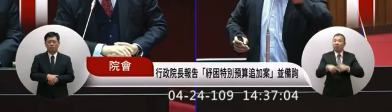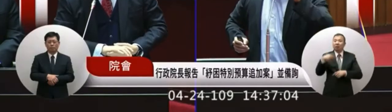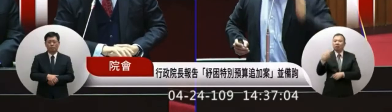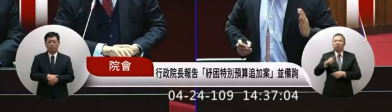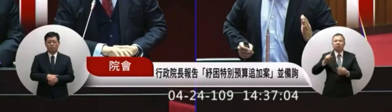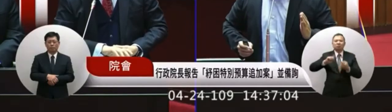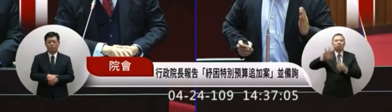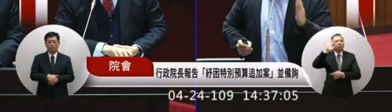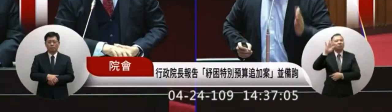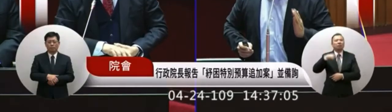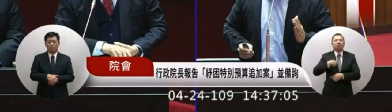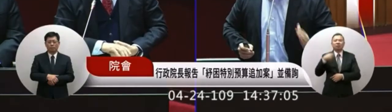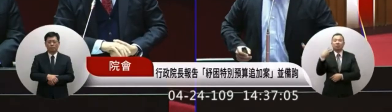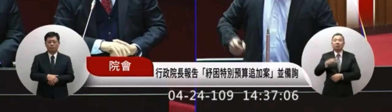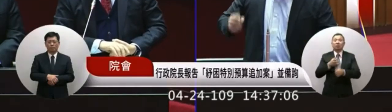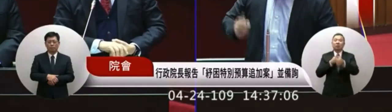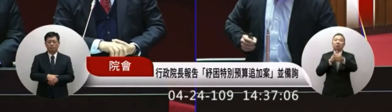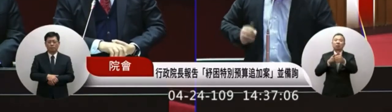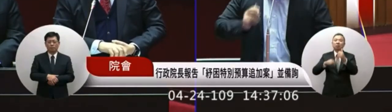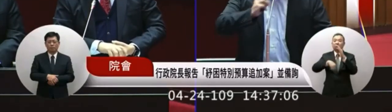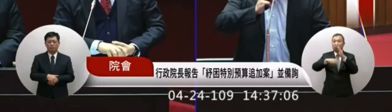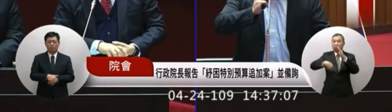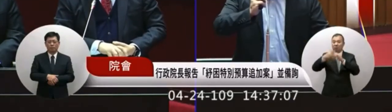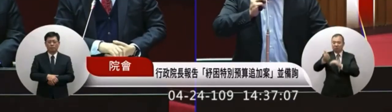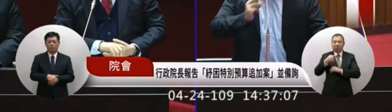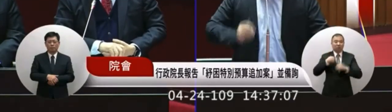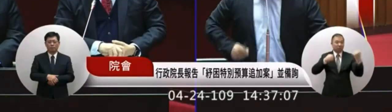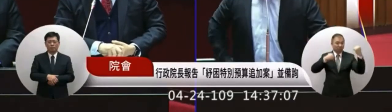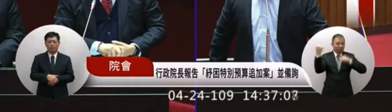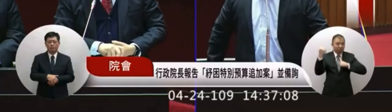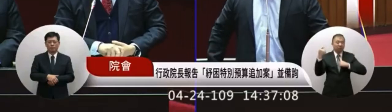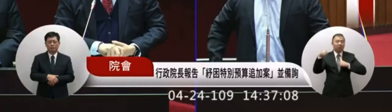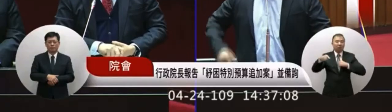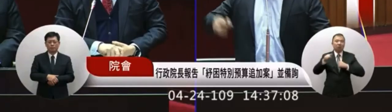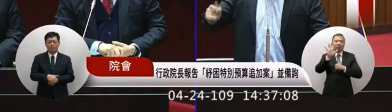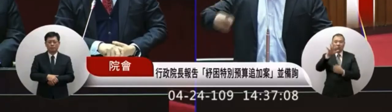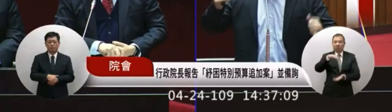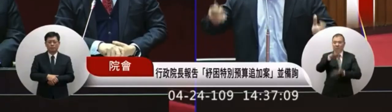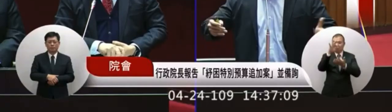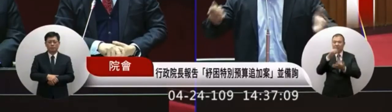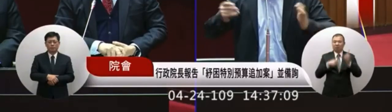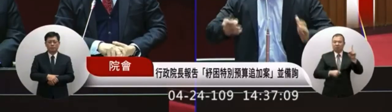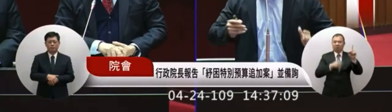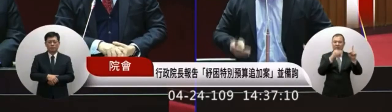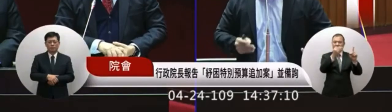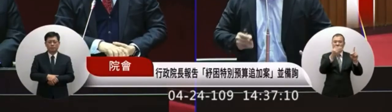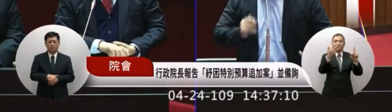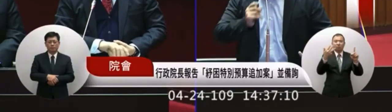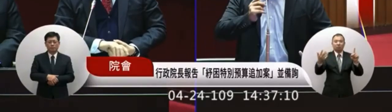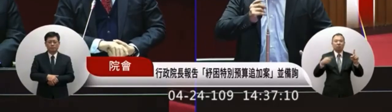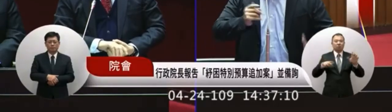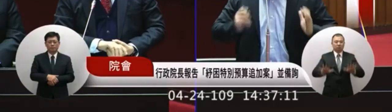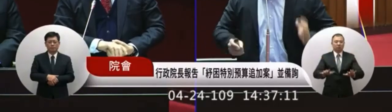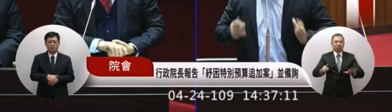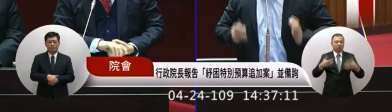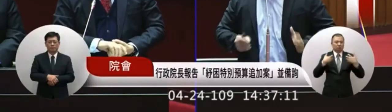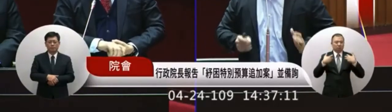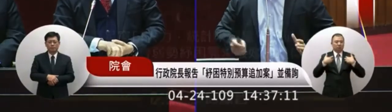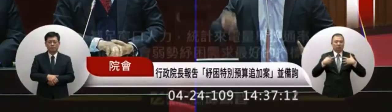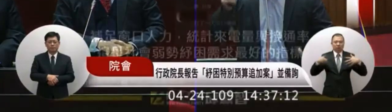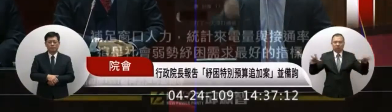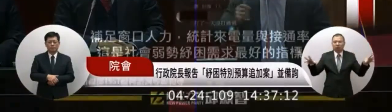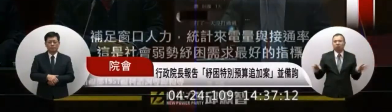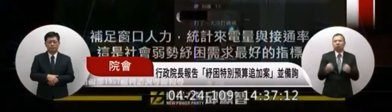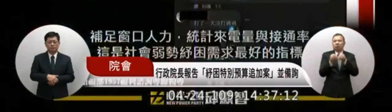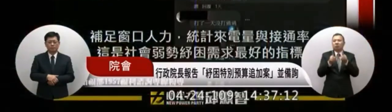势，我请教院长哈，早起有讲就是1988，哈，就是即马来统筹嘛。好，但是